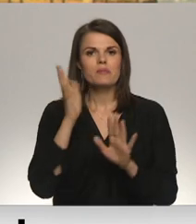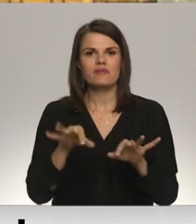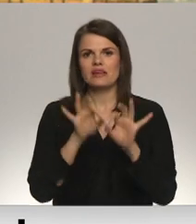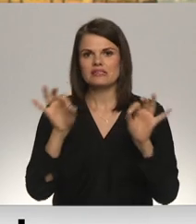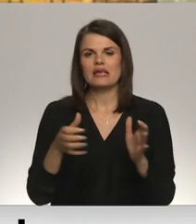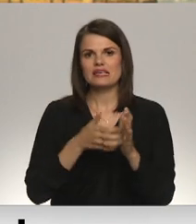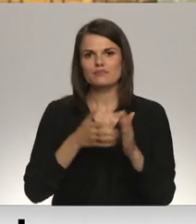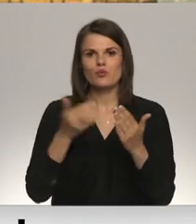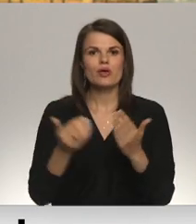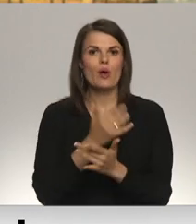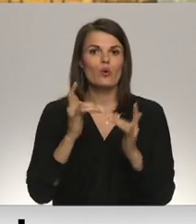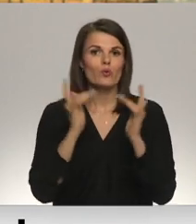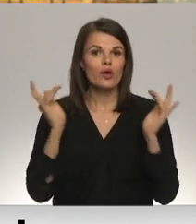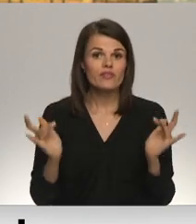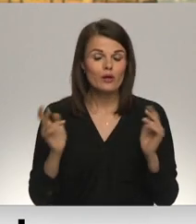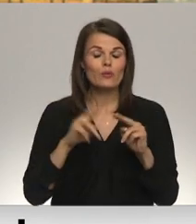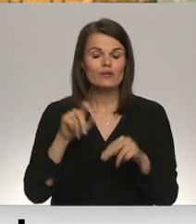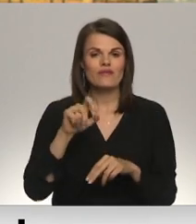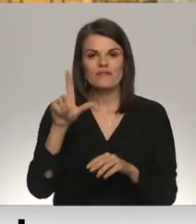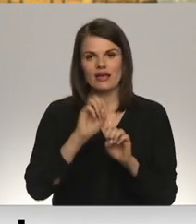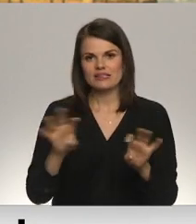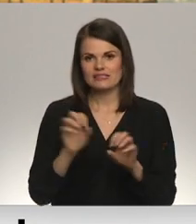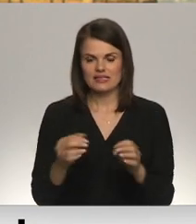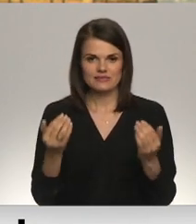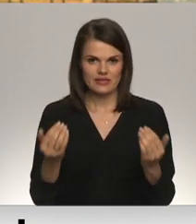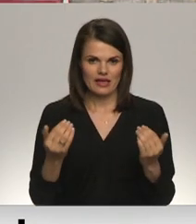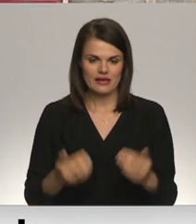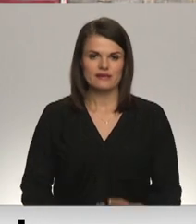izmantot jauno tiltu. Un vairāk Vitas Anstratas sižetā.